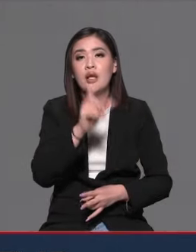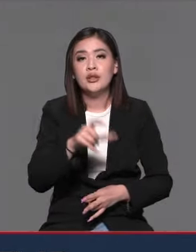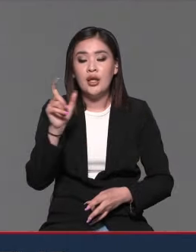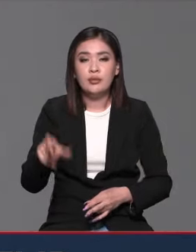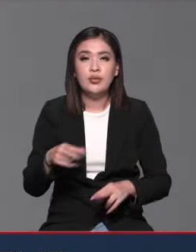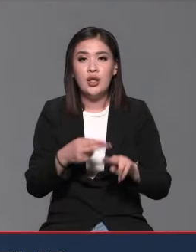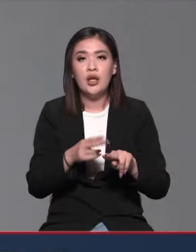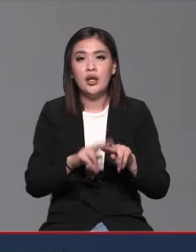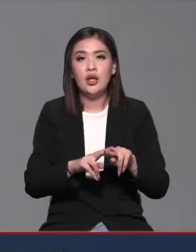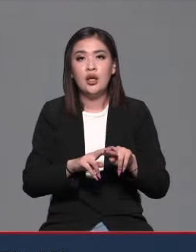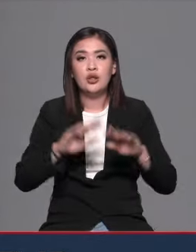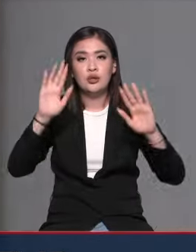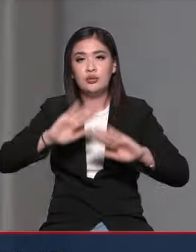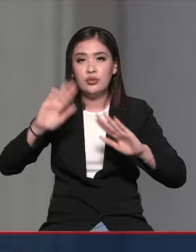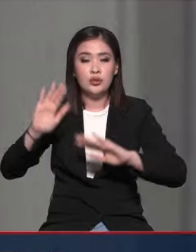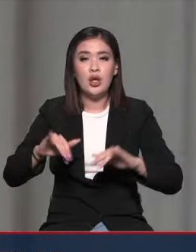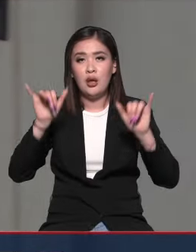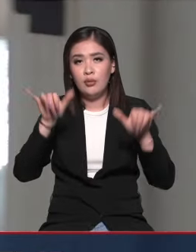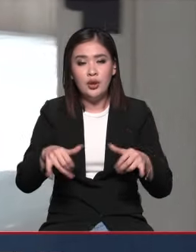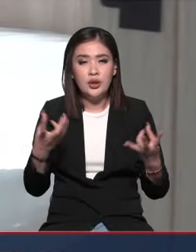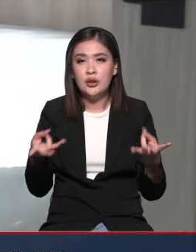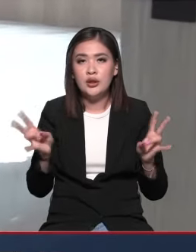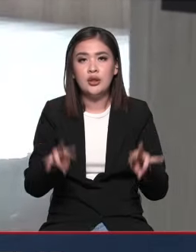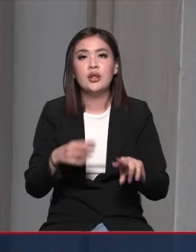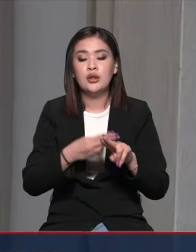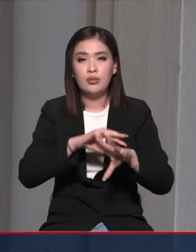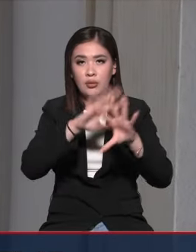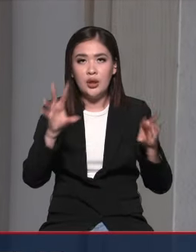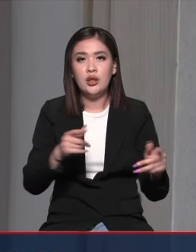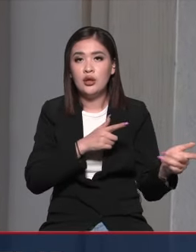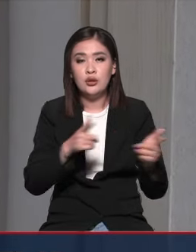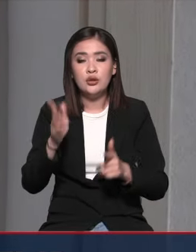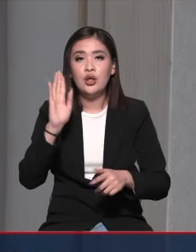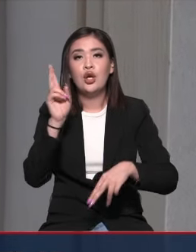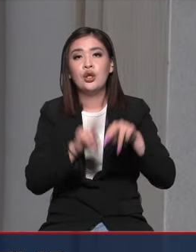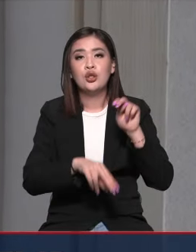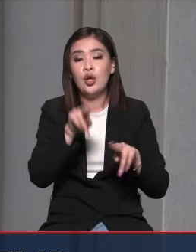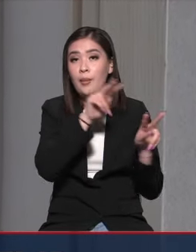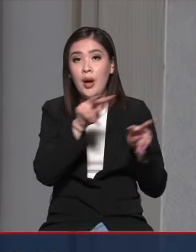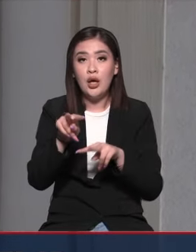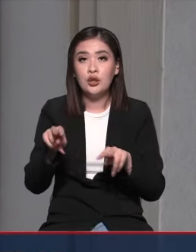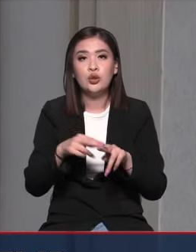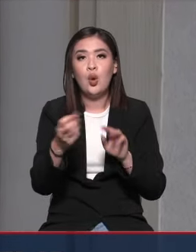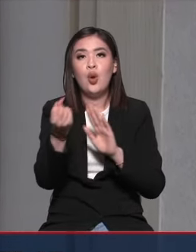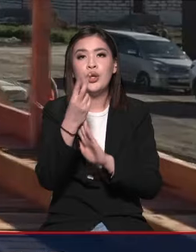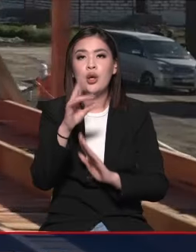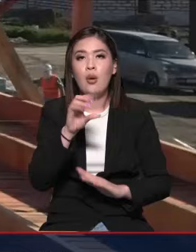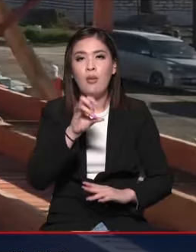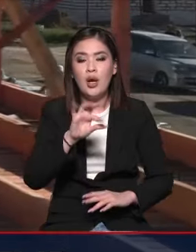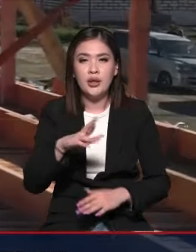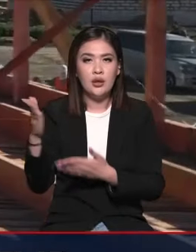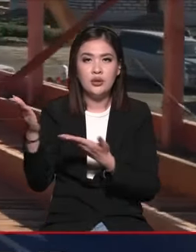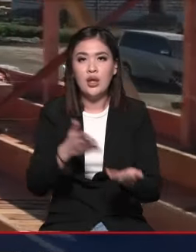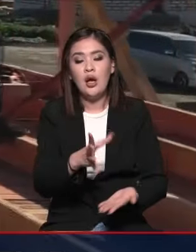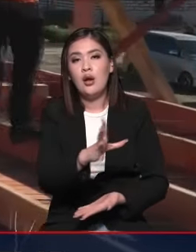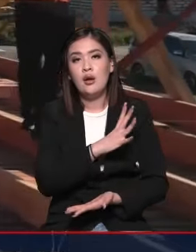қабырғаға түс қағаз жапсырып әуре болмайды. Айналасы да абаттандырылады. Құрылыс қарқынын бақылау үшін 12 компания тартылған.